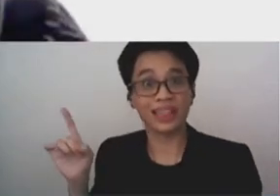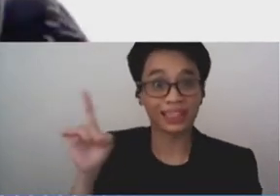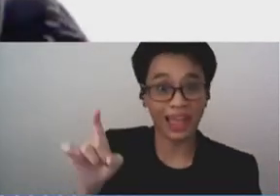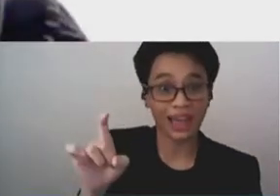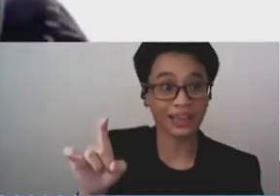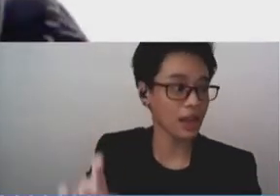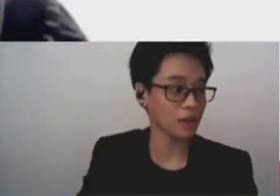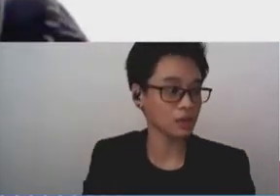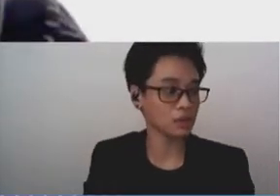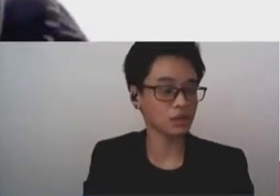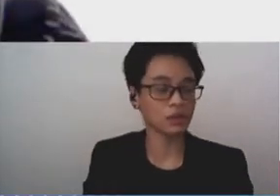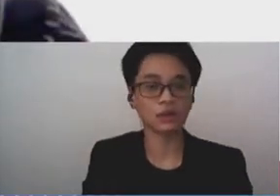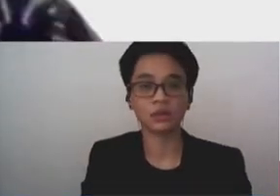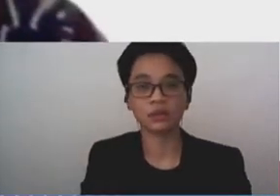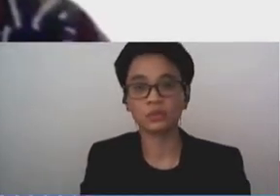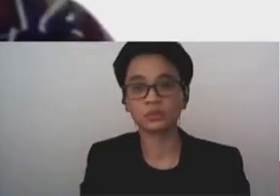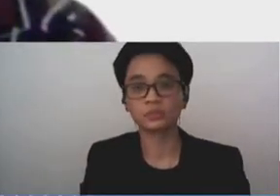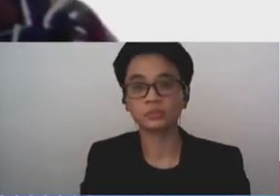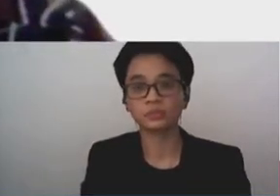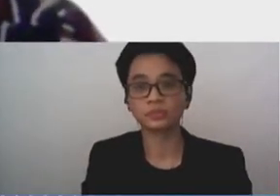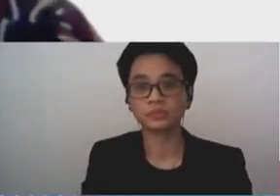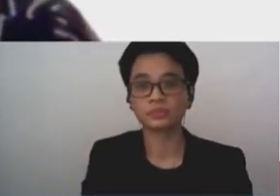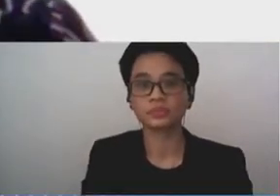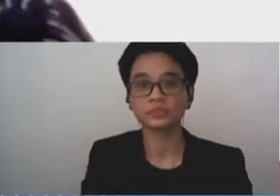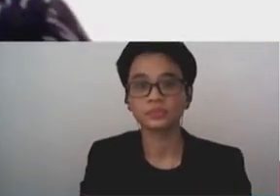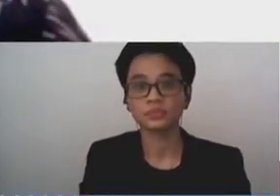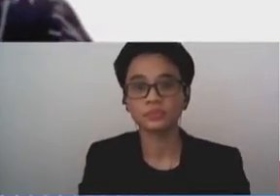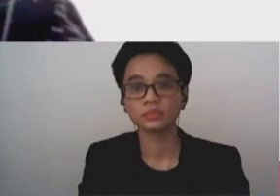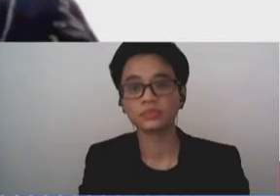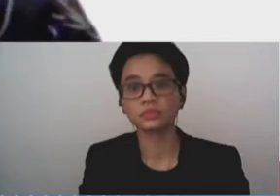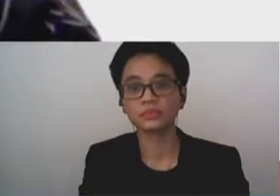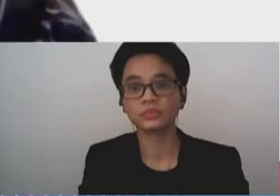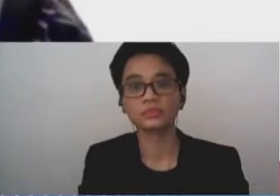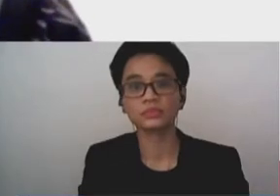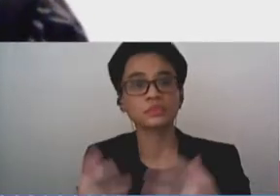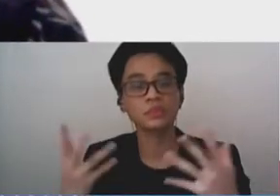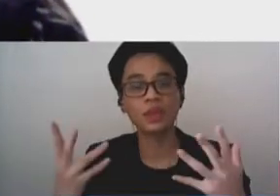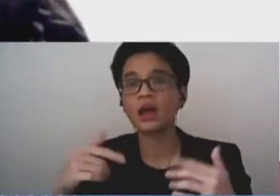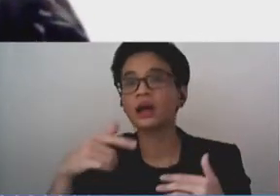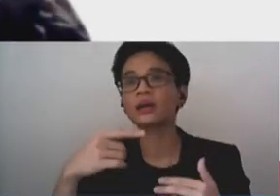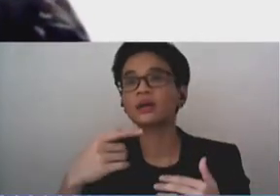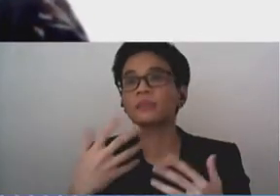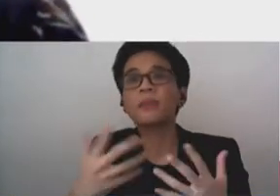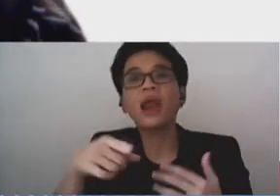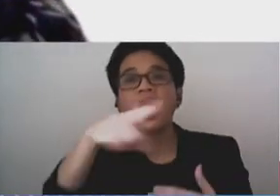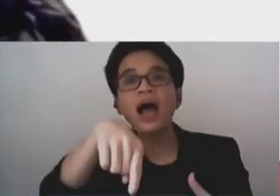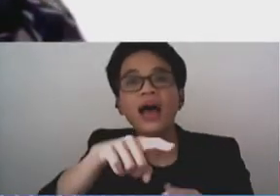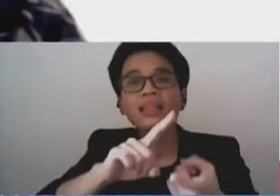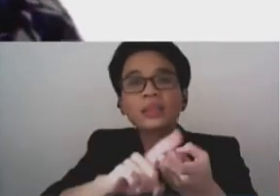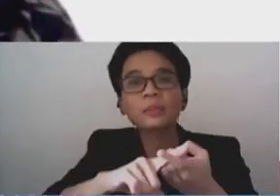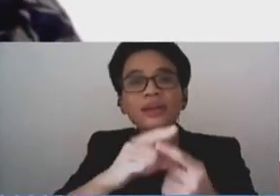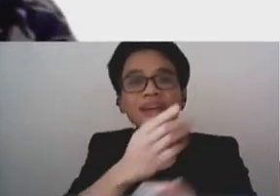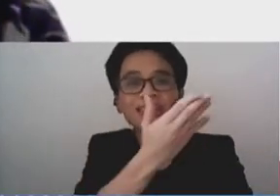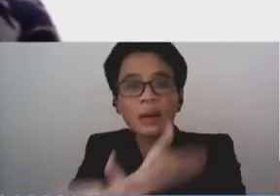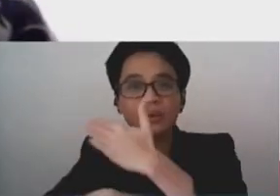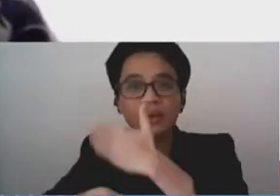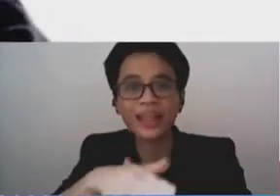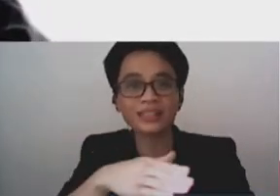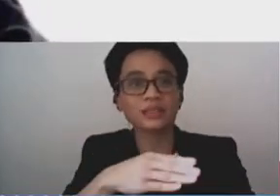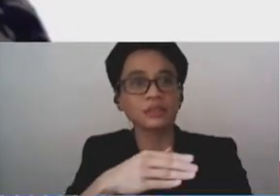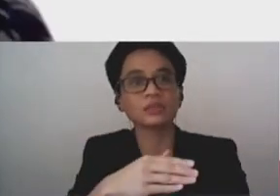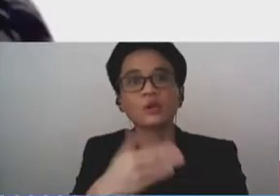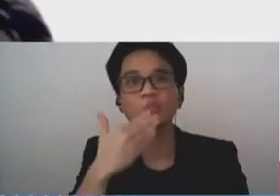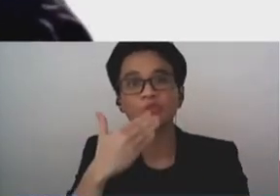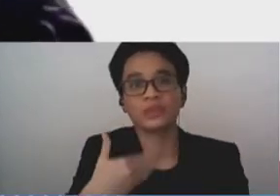ibu-ibu membentuk minat dan bakat buat teman-teman disabilitas. Karena kan mungkin buat teman-teman disabilitas ada